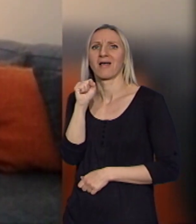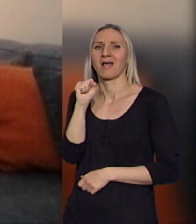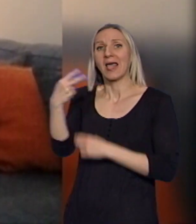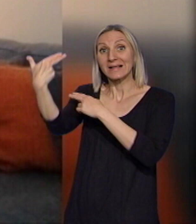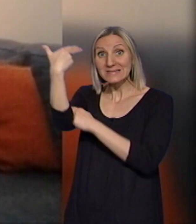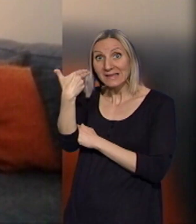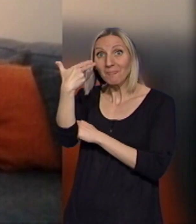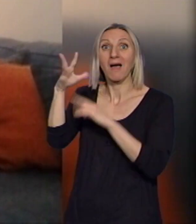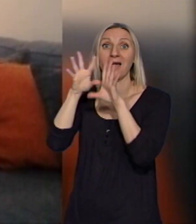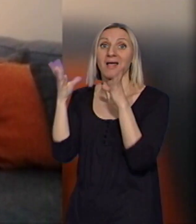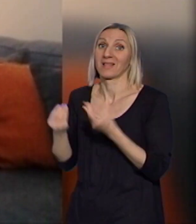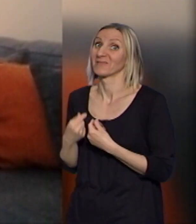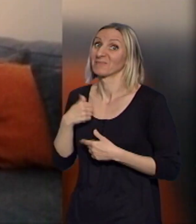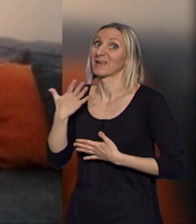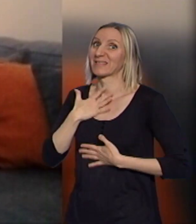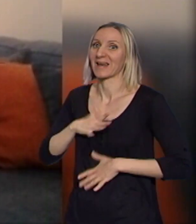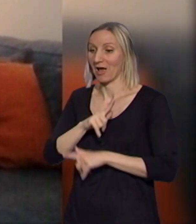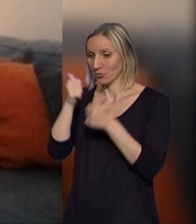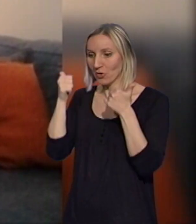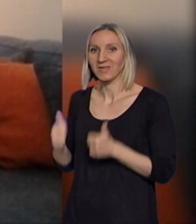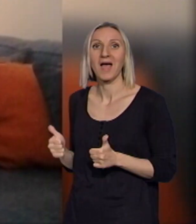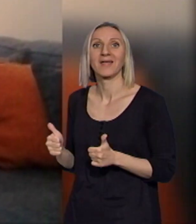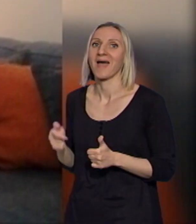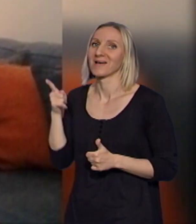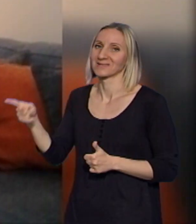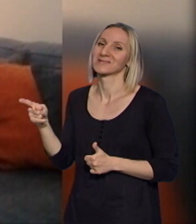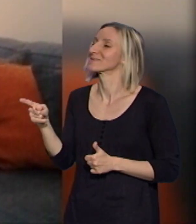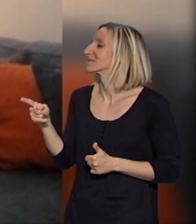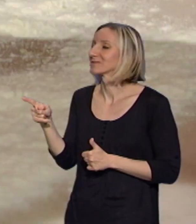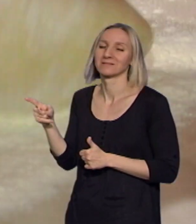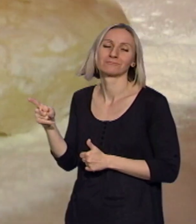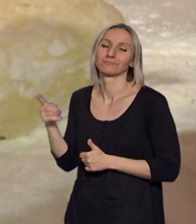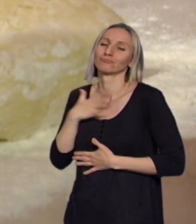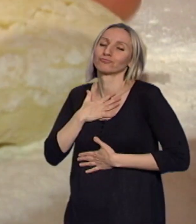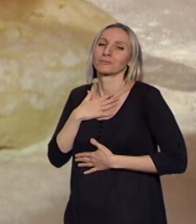i prosto mi je drago da i do dan danas, znači, ostala verna toj ljubavi.